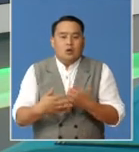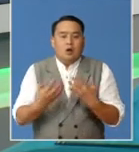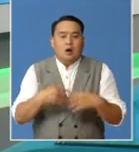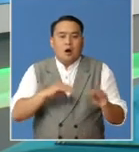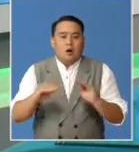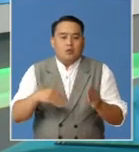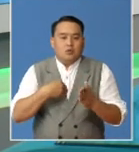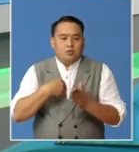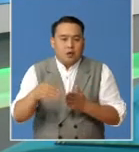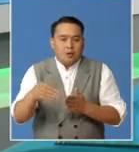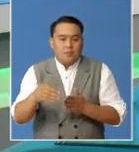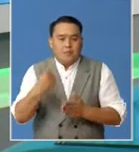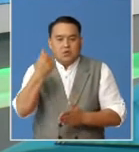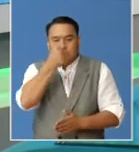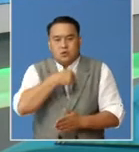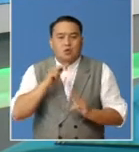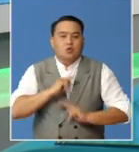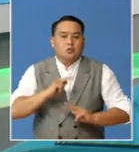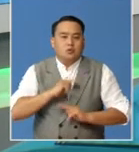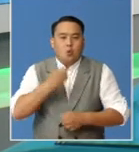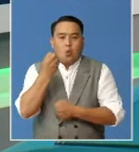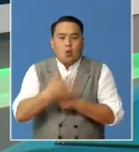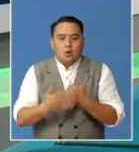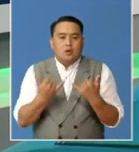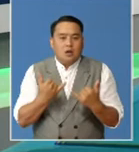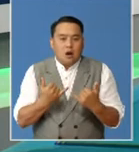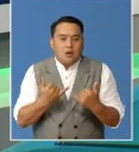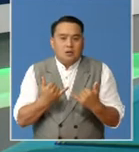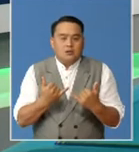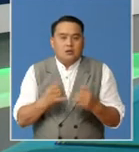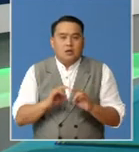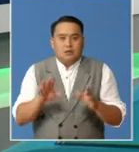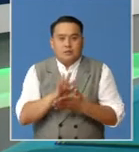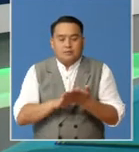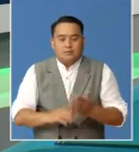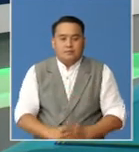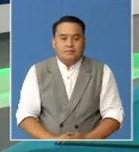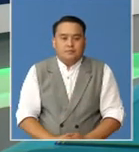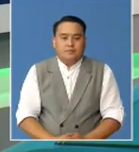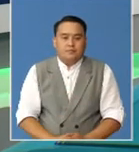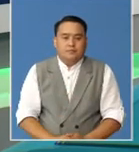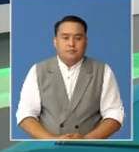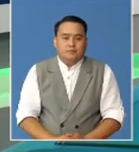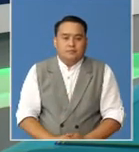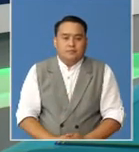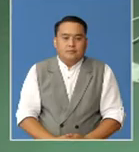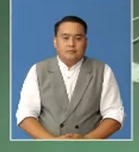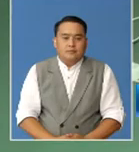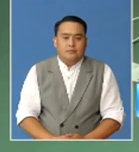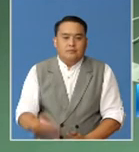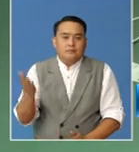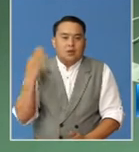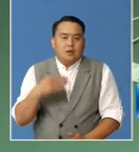жабдықтар сатып алынды. Бір жылдан бері жұмыс істеп жатқан орталықтың қазіргі жай-күйін тілшіміз Елдана Сәрсенбаева біліп қайтты.